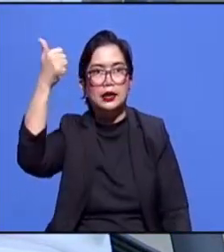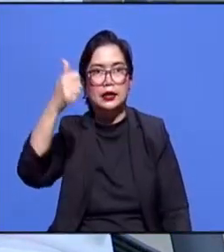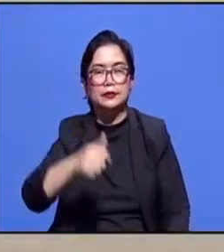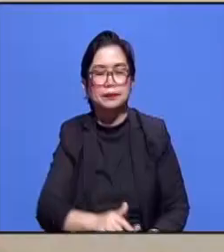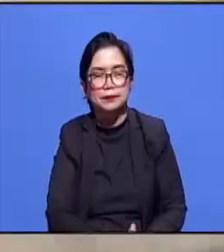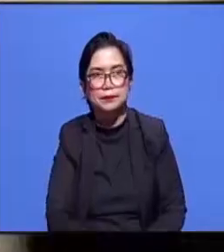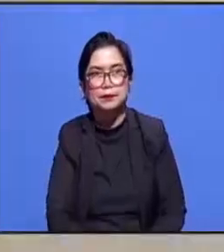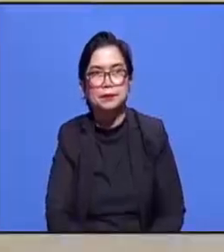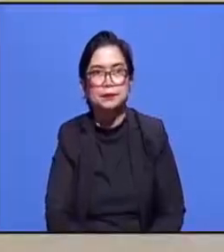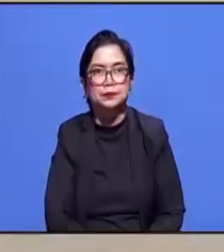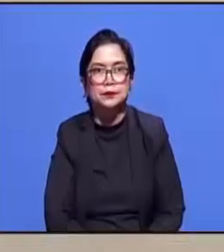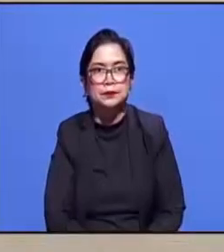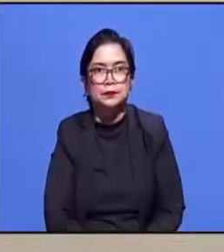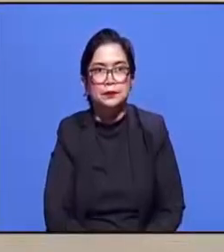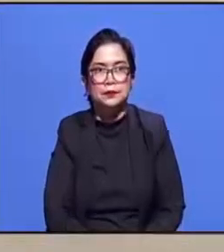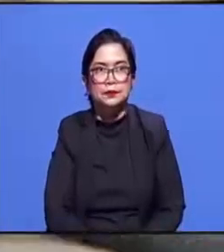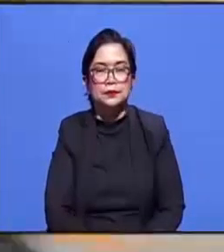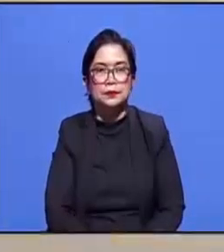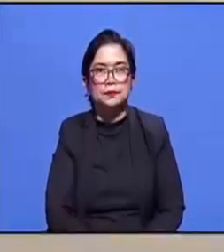aritmia.